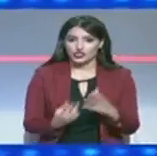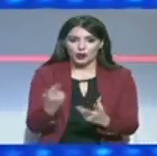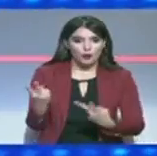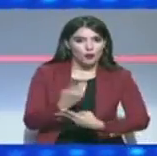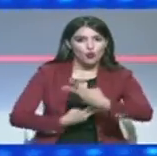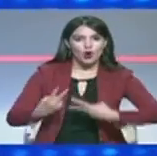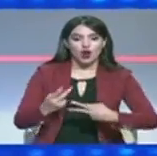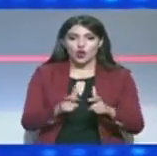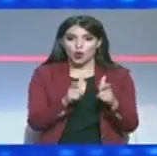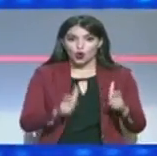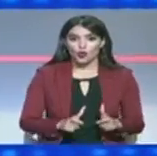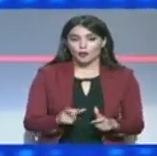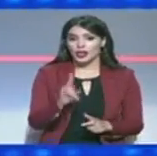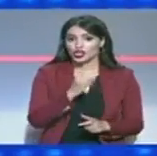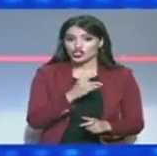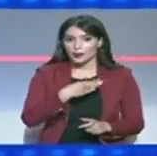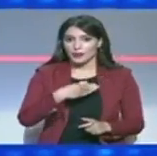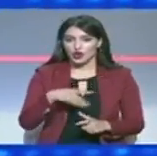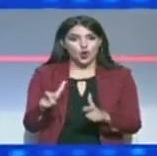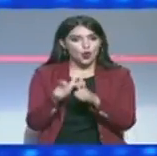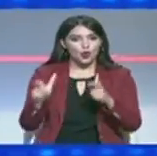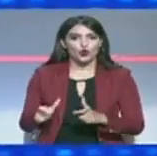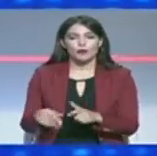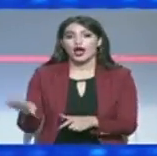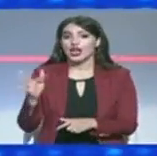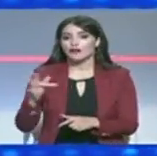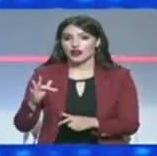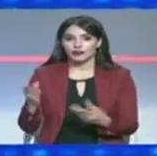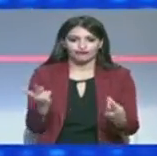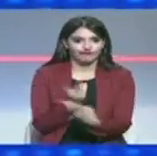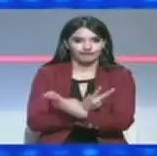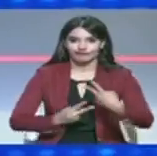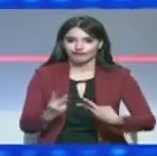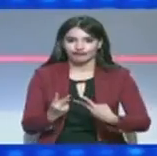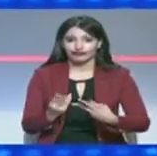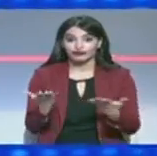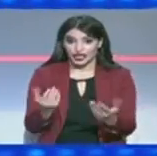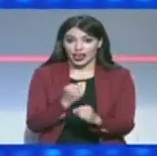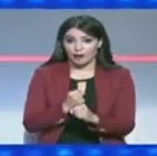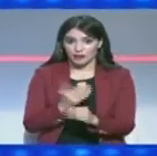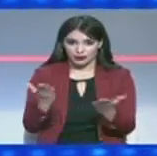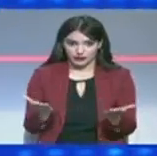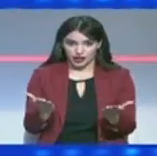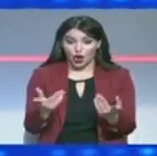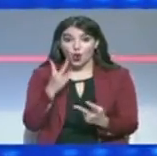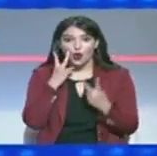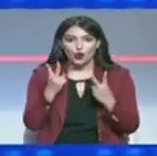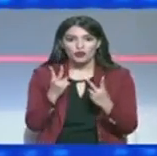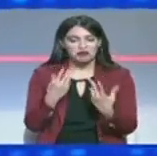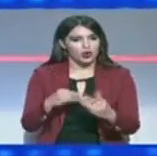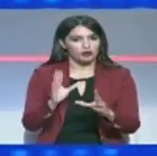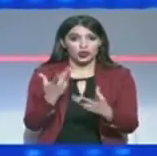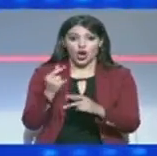بين رئيس حكومة تصريف الأعمال الياس الفخفاخ ورئيس الحكومة الجديد هشام المشيشي في مشهد